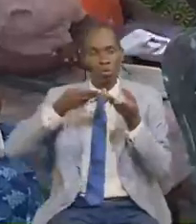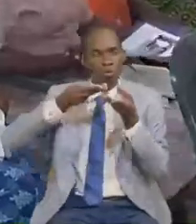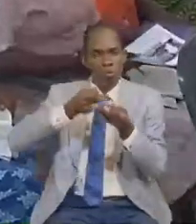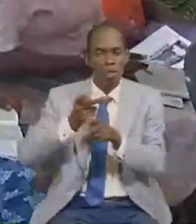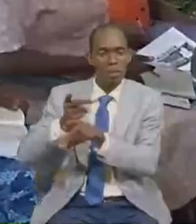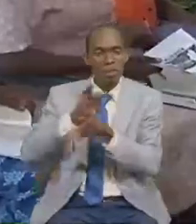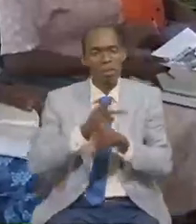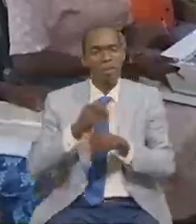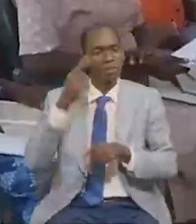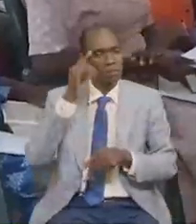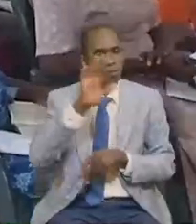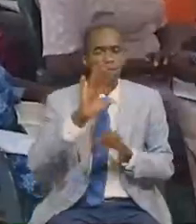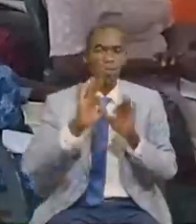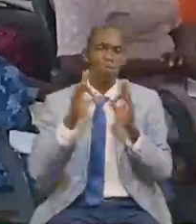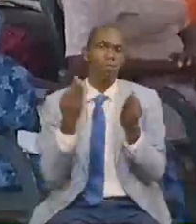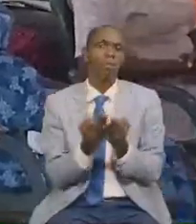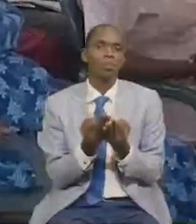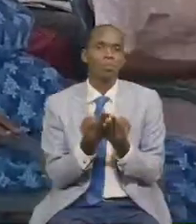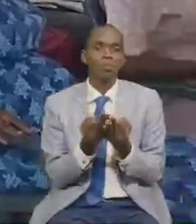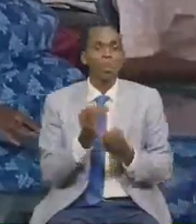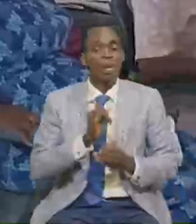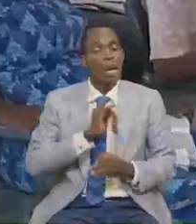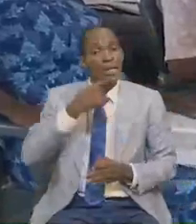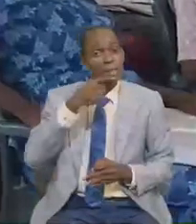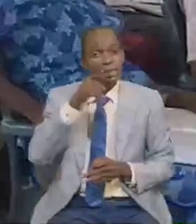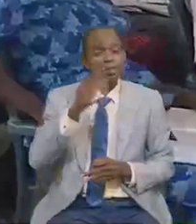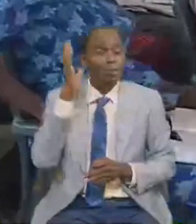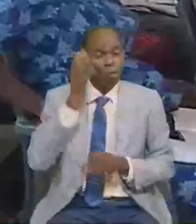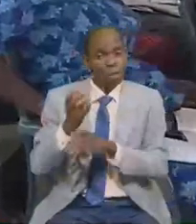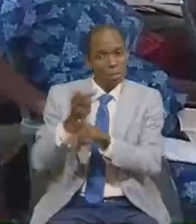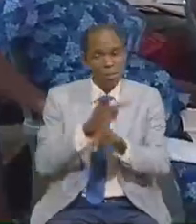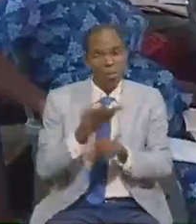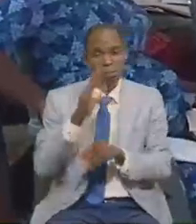famille. J'ai dit que tu prennes soin de ta famille.